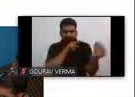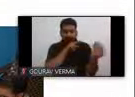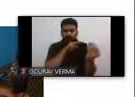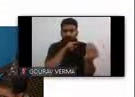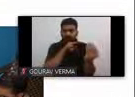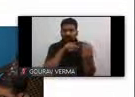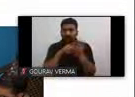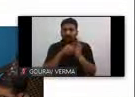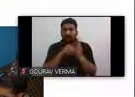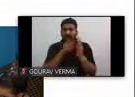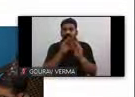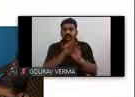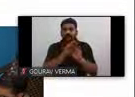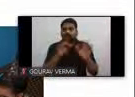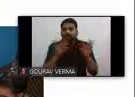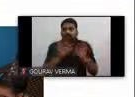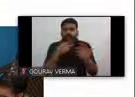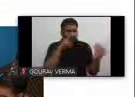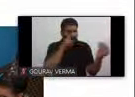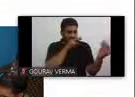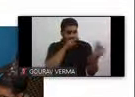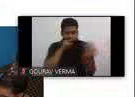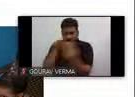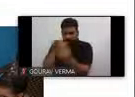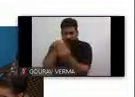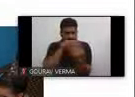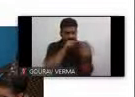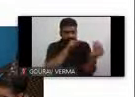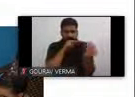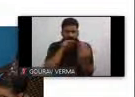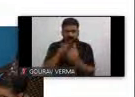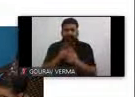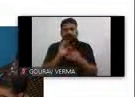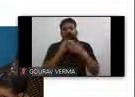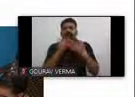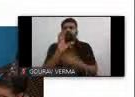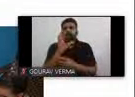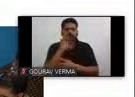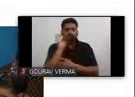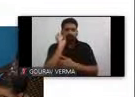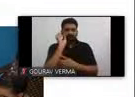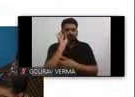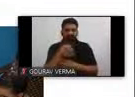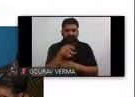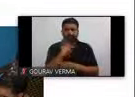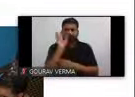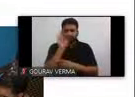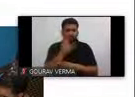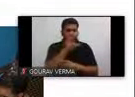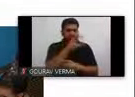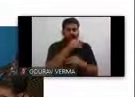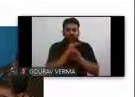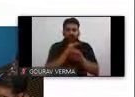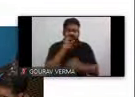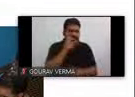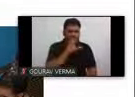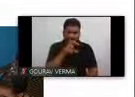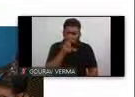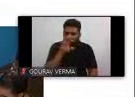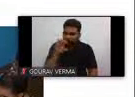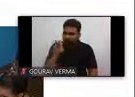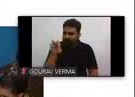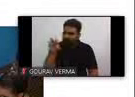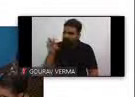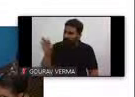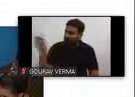बच्चा कैसे उसका मूवमेंट देख रहा है. आप एक बॉल फेंक रहे हैं तो एक डिस्टेंस तक बच्चे देखेगा, उसके बाद वो नहीं